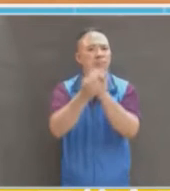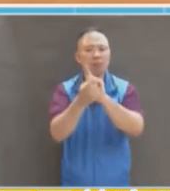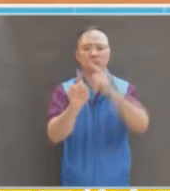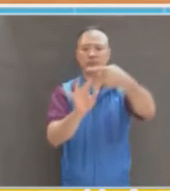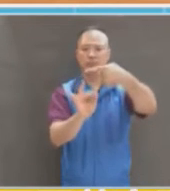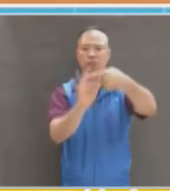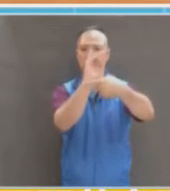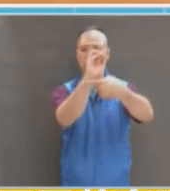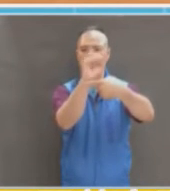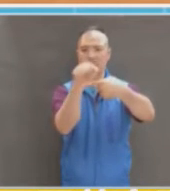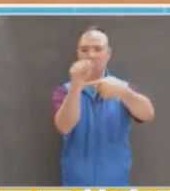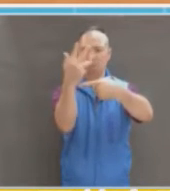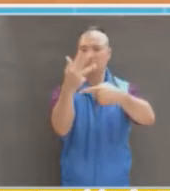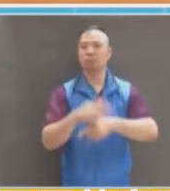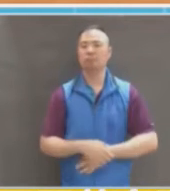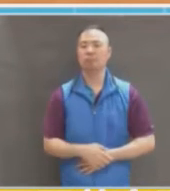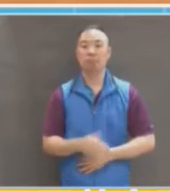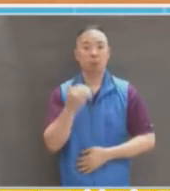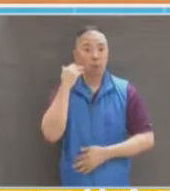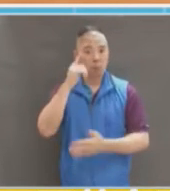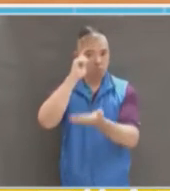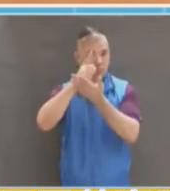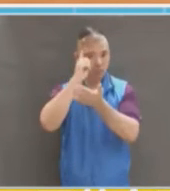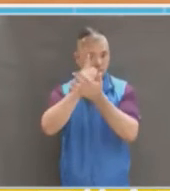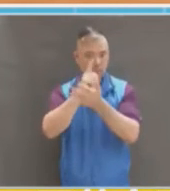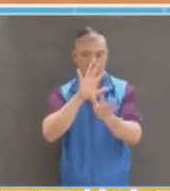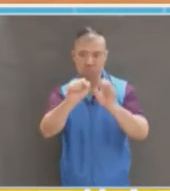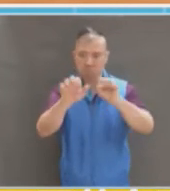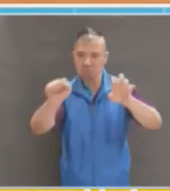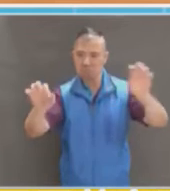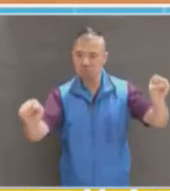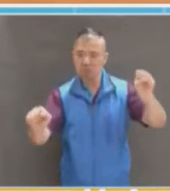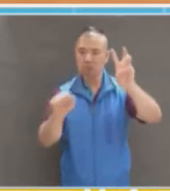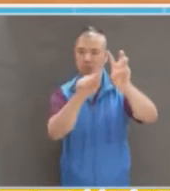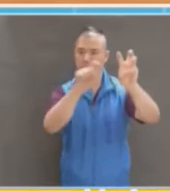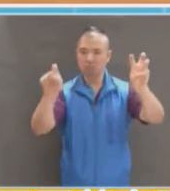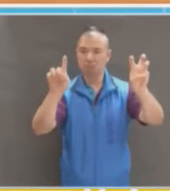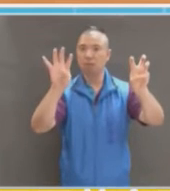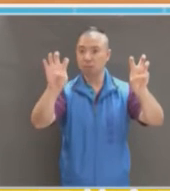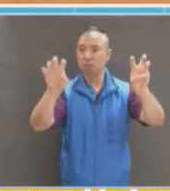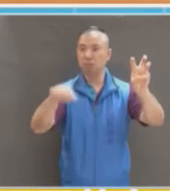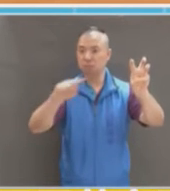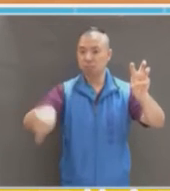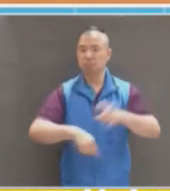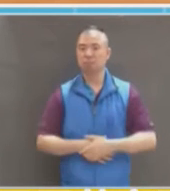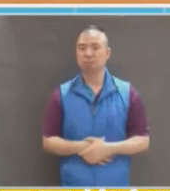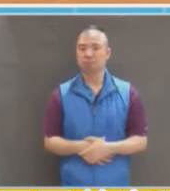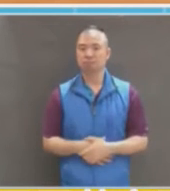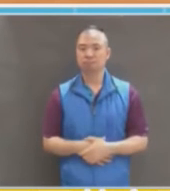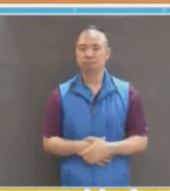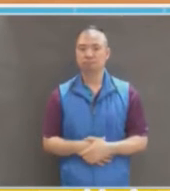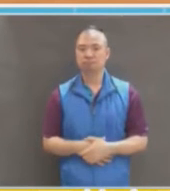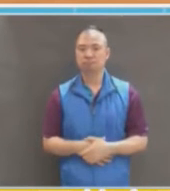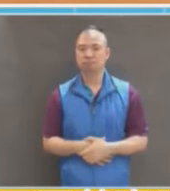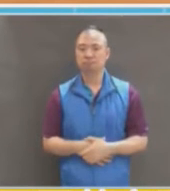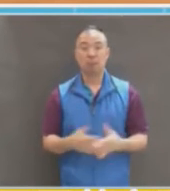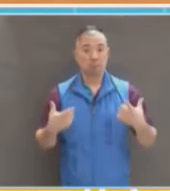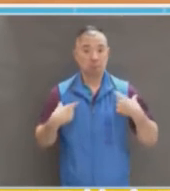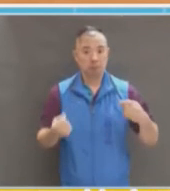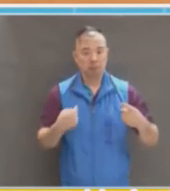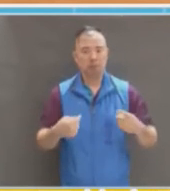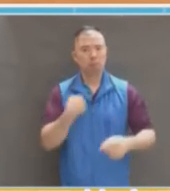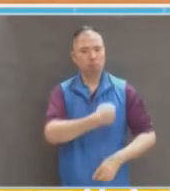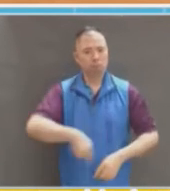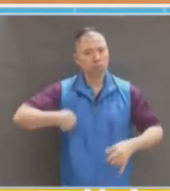这些确诊的个案能够框列以及扩大裁剪，把这个部分能